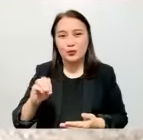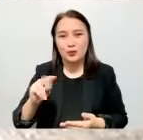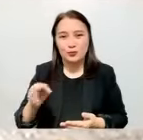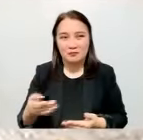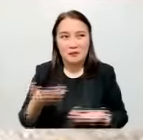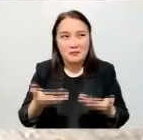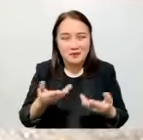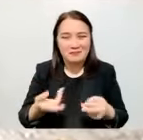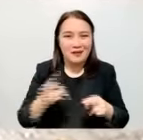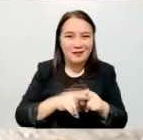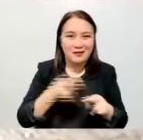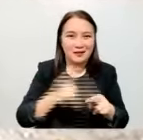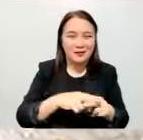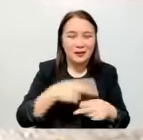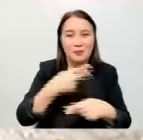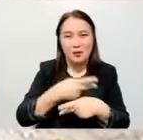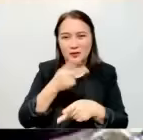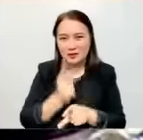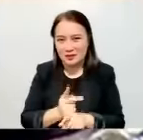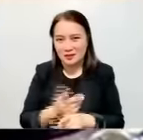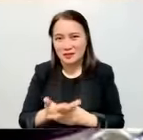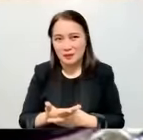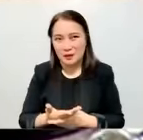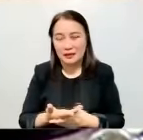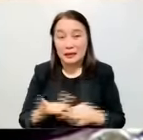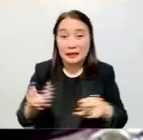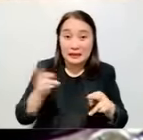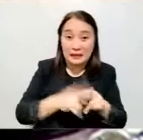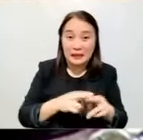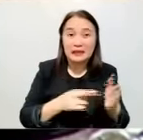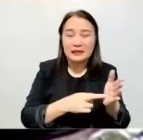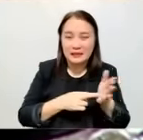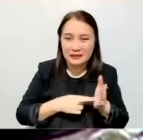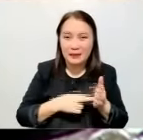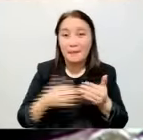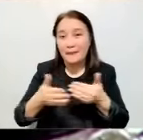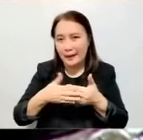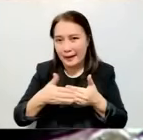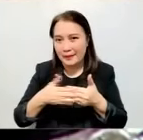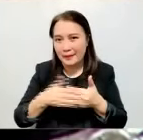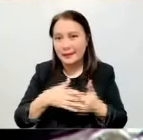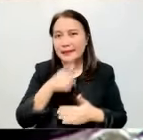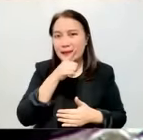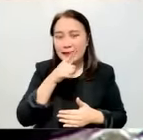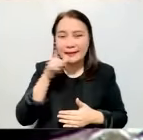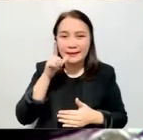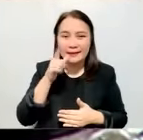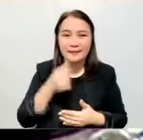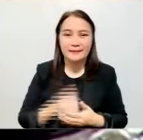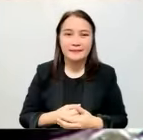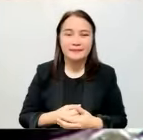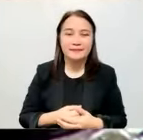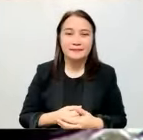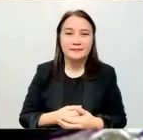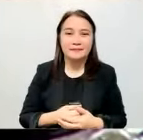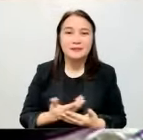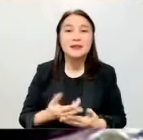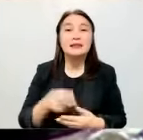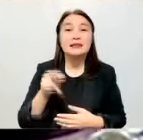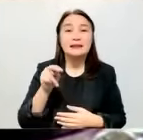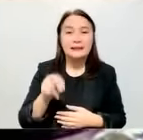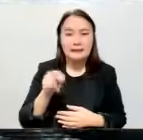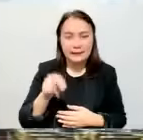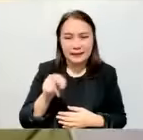produksyon, idagdag pa dyan ang pagtaas ng demand habang papalapit ang mahal na araw. Kailangan din kasi nating